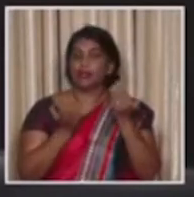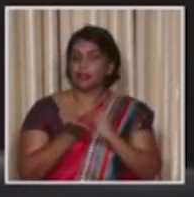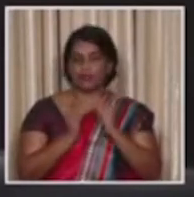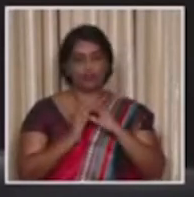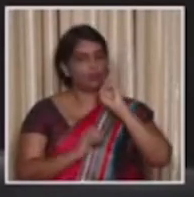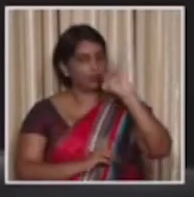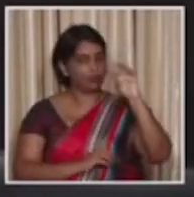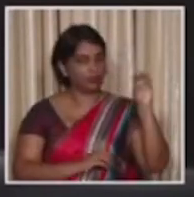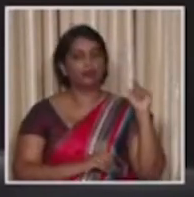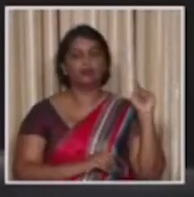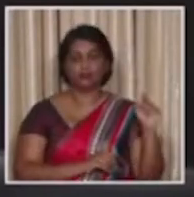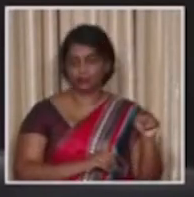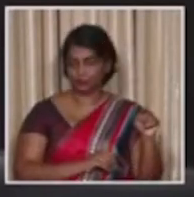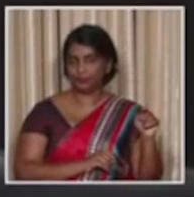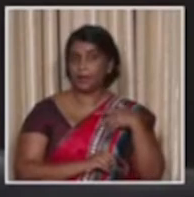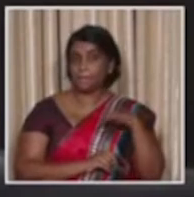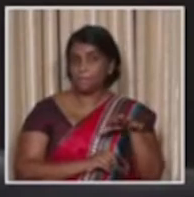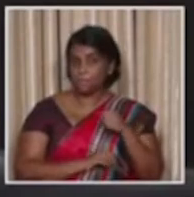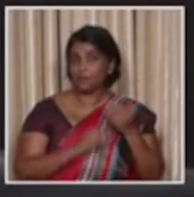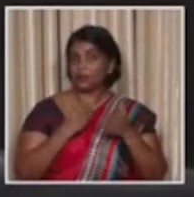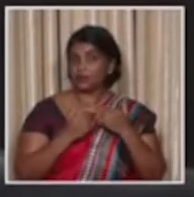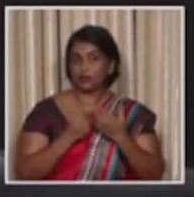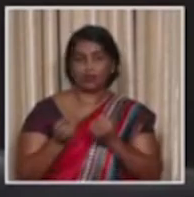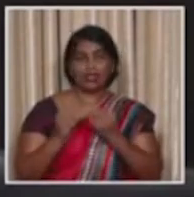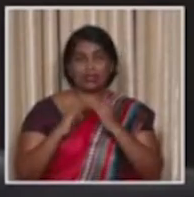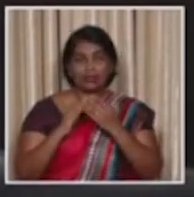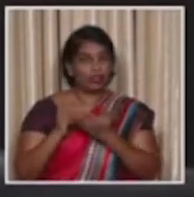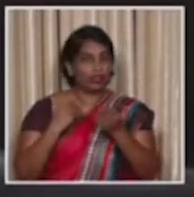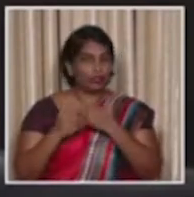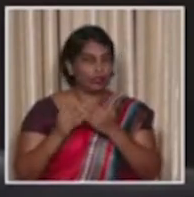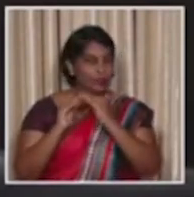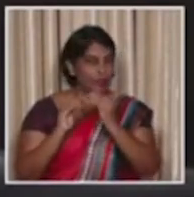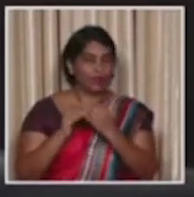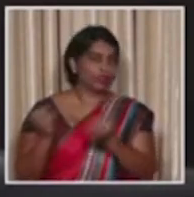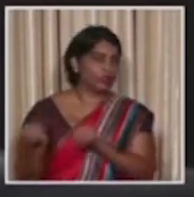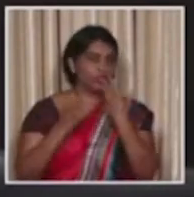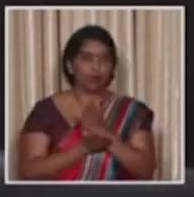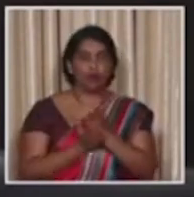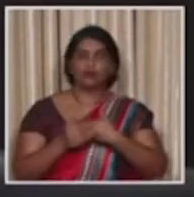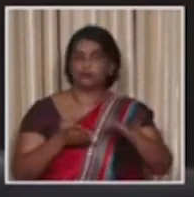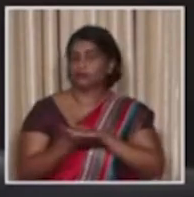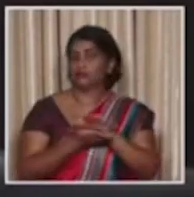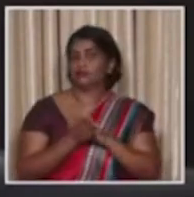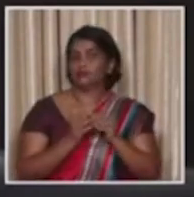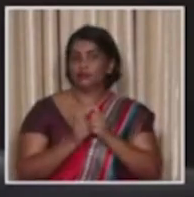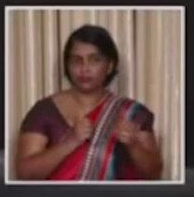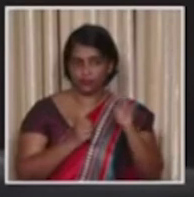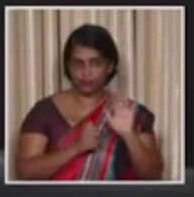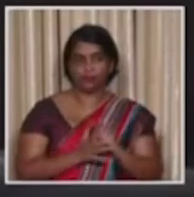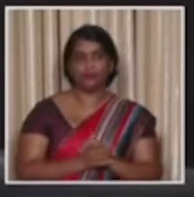පදිංචි කර ඔවුන් භාවිතා කළ ඉඳිකිරීම් ඉවත් කර දුම්රිය මාර්ගය පිළිසකර කිරීමේ කටයුතු මේ දිනවල කරමින්